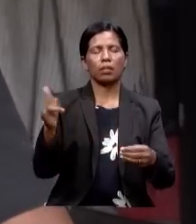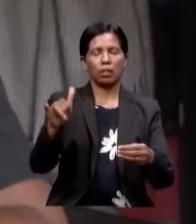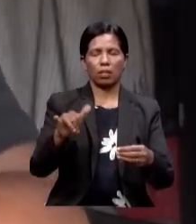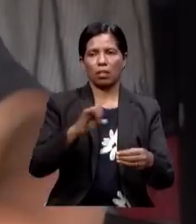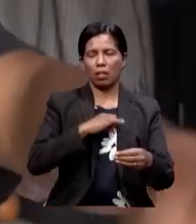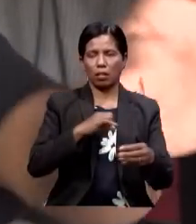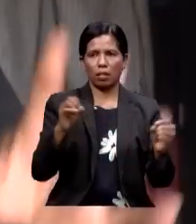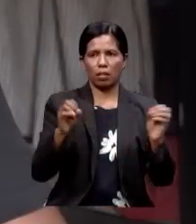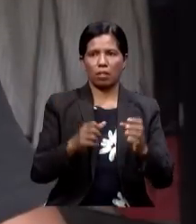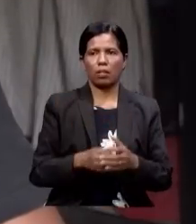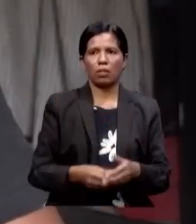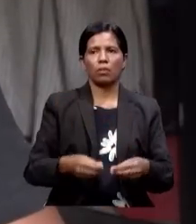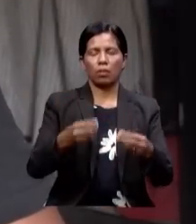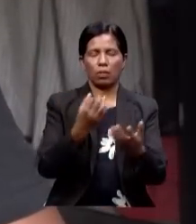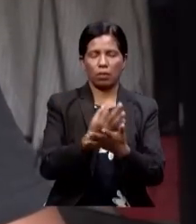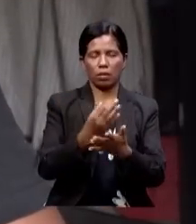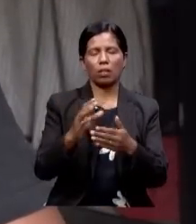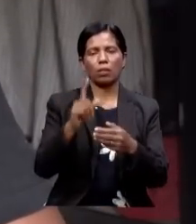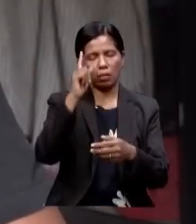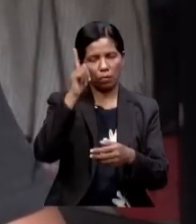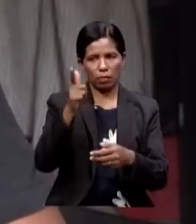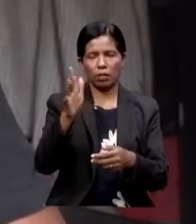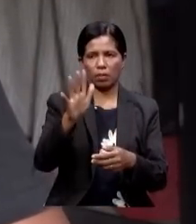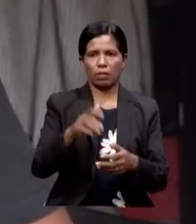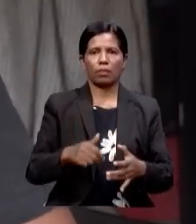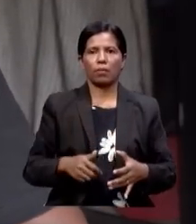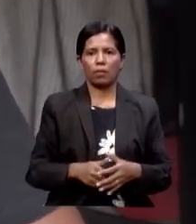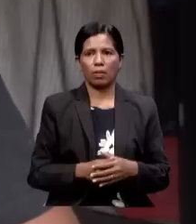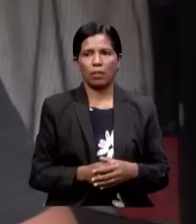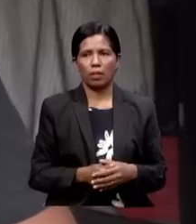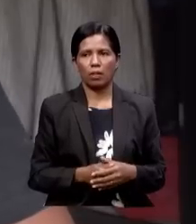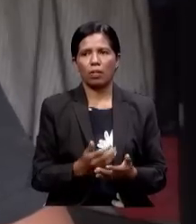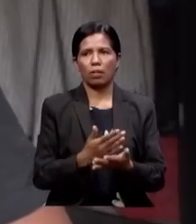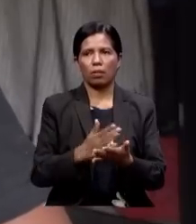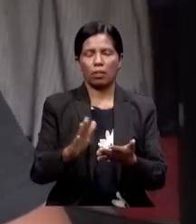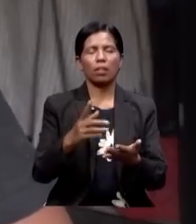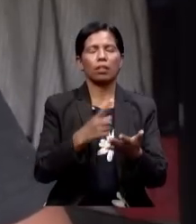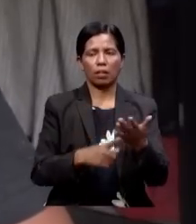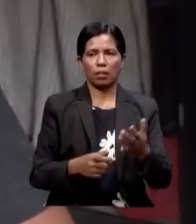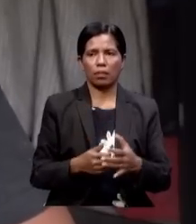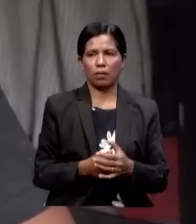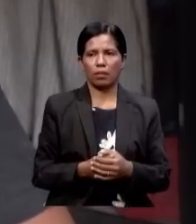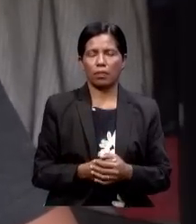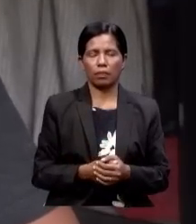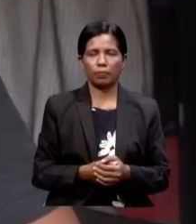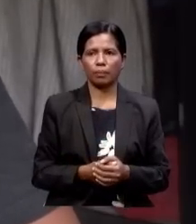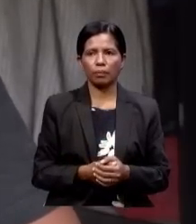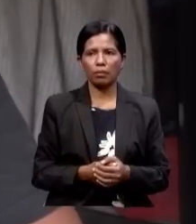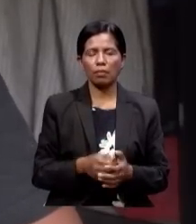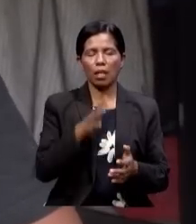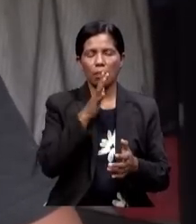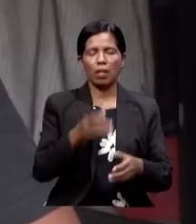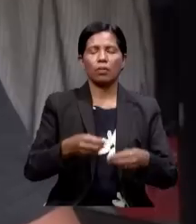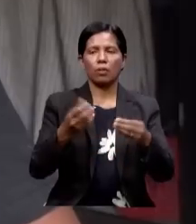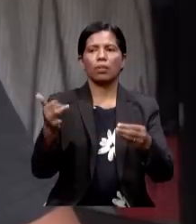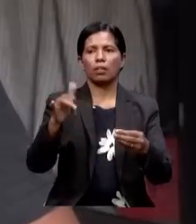na so ela kuartir ban ne to na ene badan ba hola sera bolet ba Ini sekarang ama forward pasiran lah